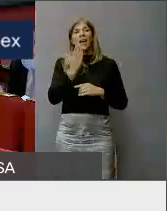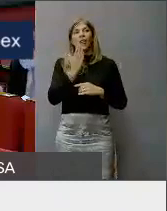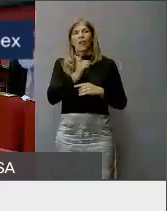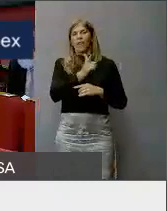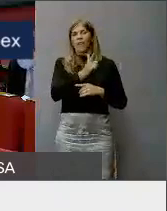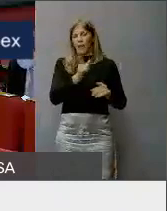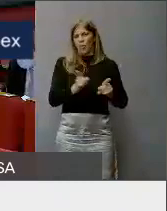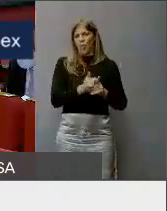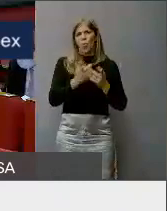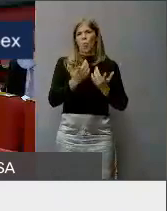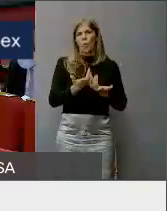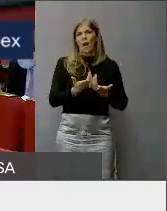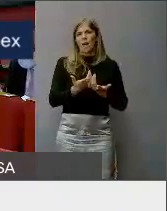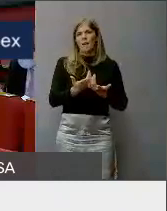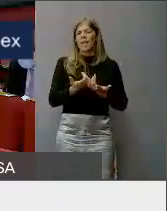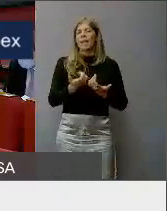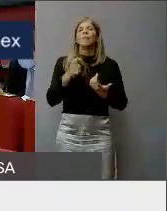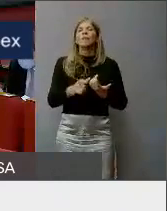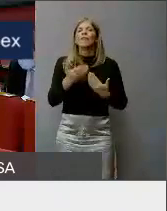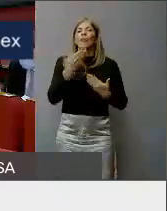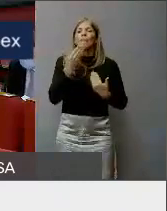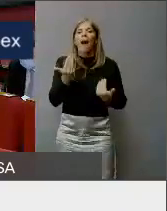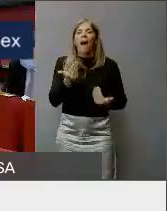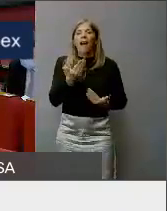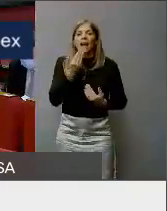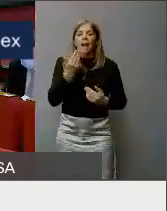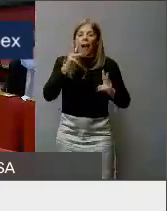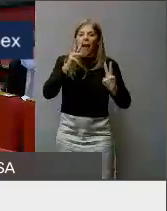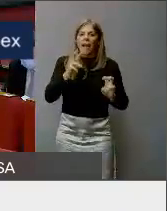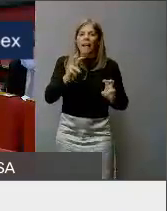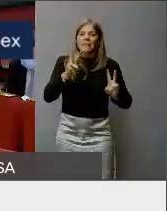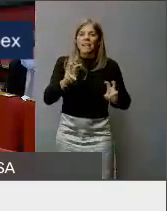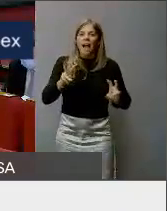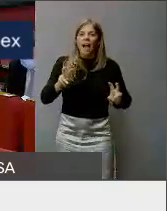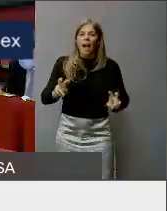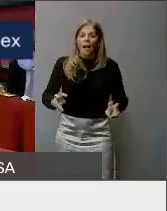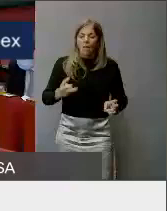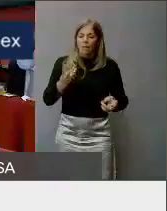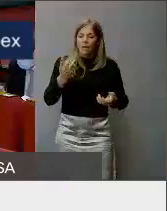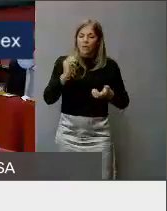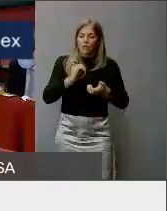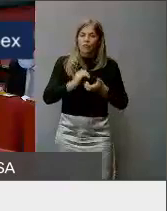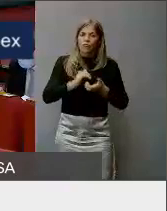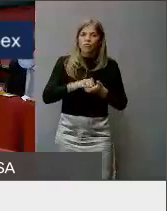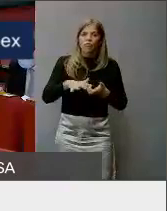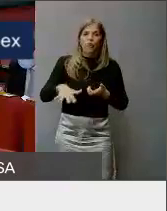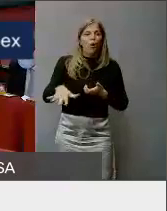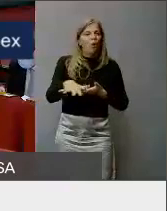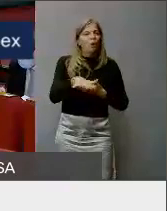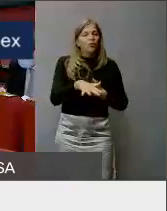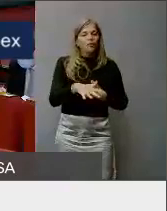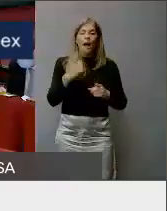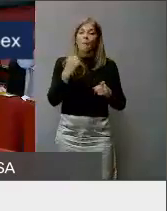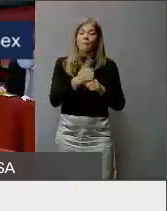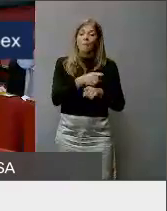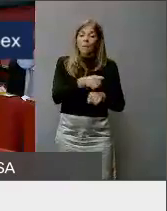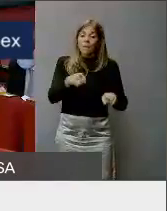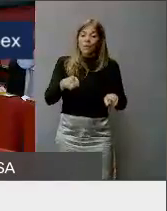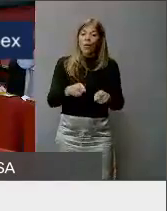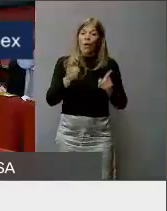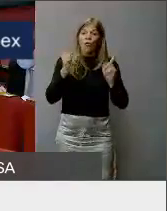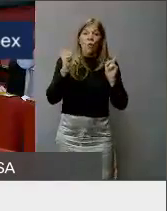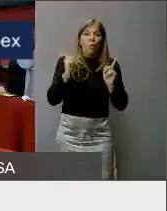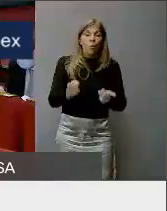io non avendo l'esame della società attuale di genova ne dei dati né del bisogno dei cittadini genovesi